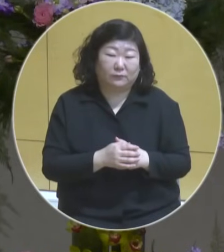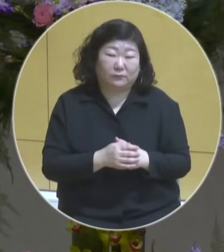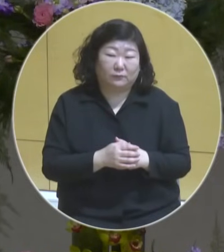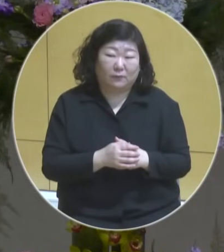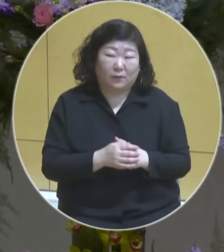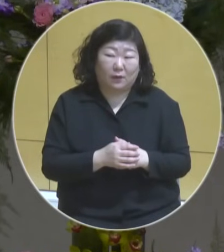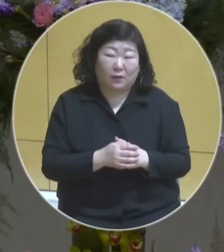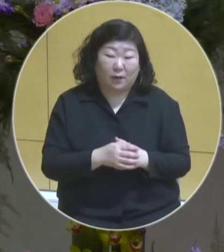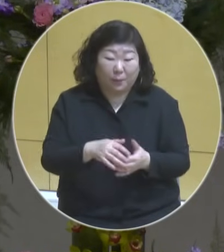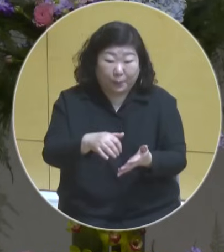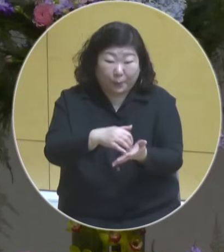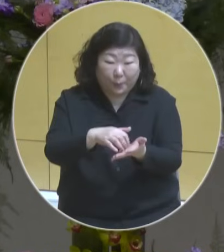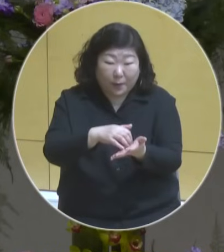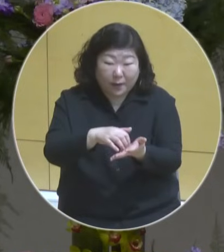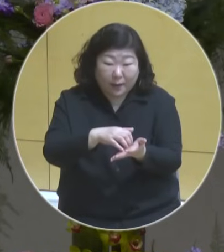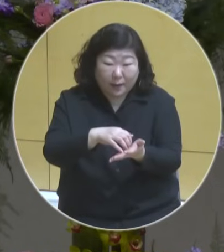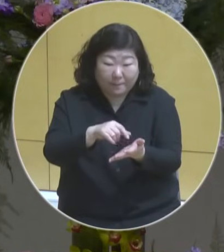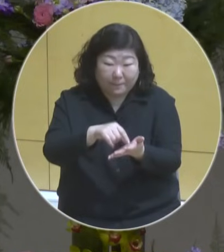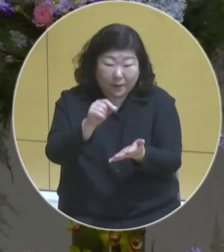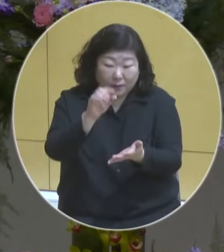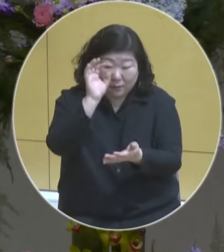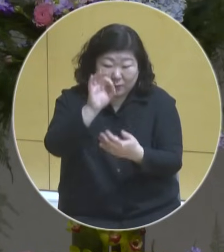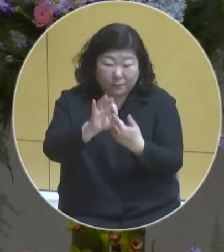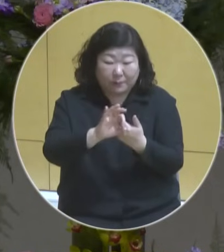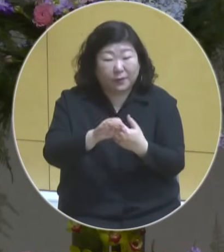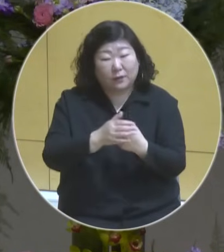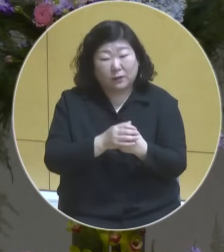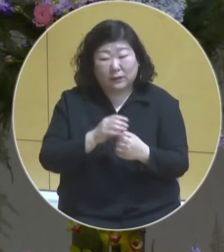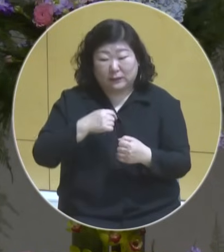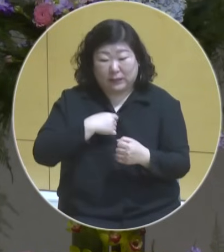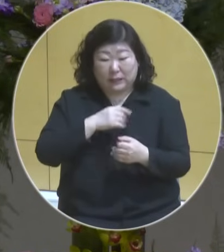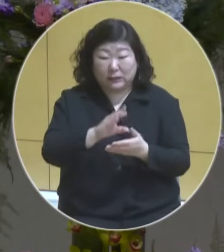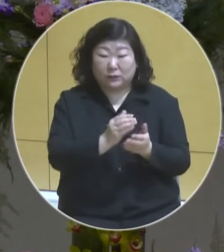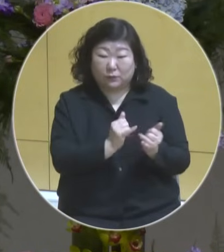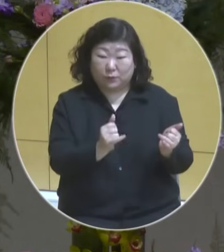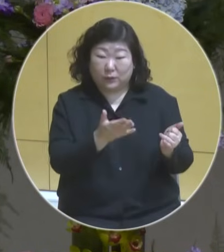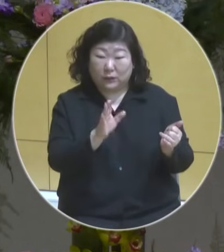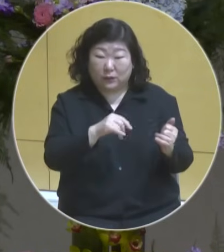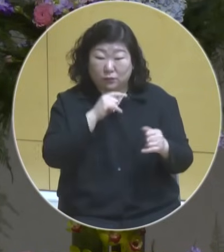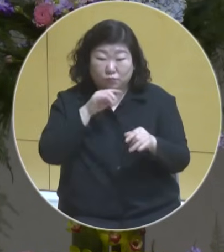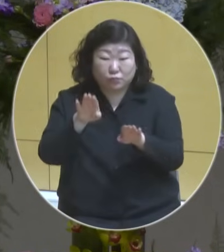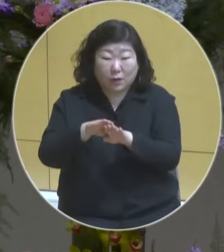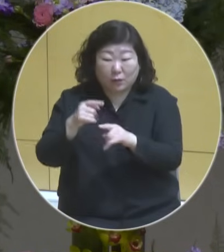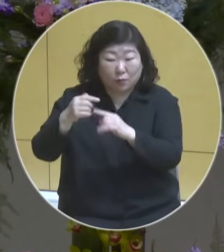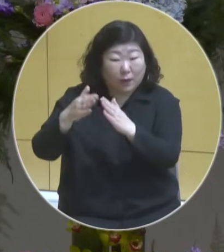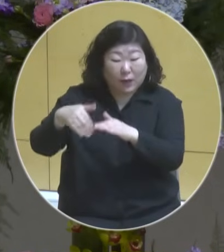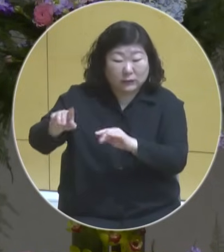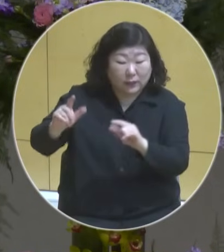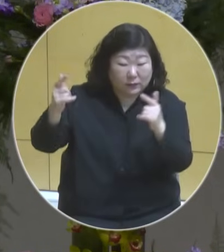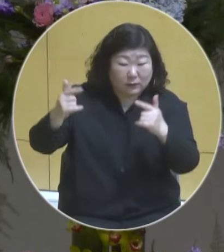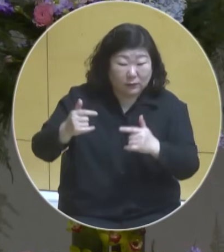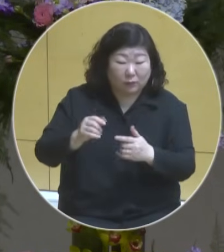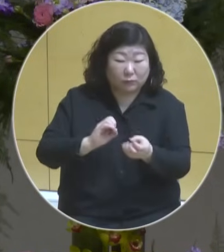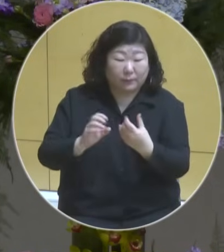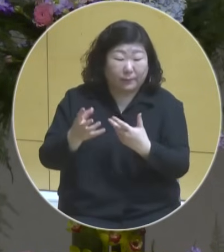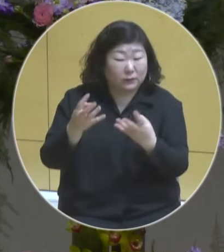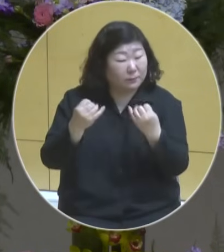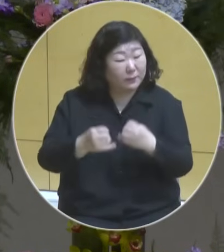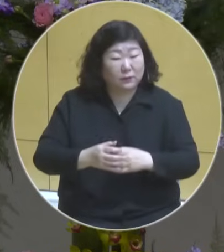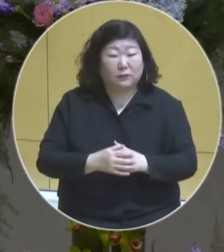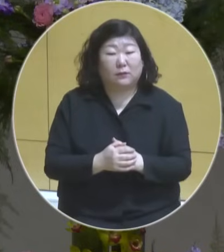통계를 보면 그리스도인인데 주일에 교회는 나가지 않는다고 답하는 사람이 점점 많아지고 있죠 그래서